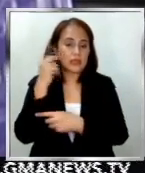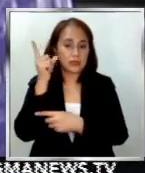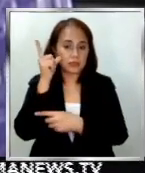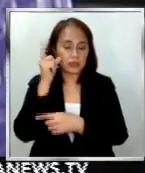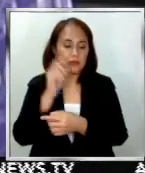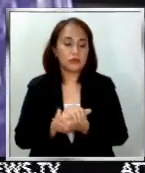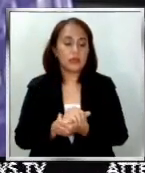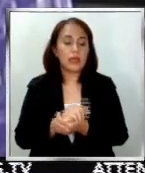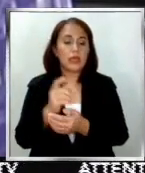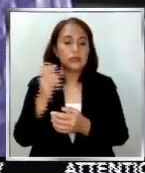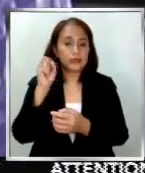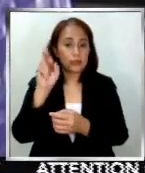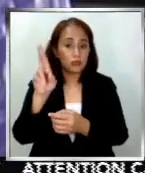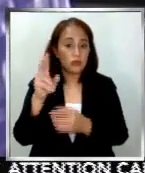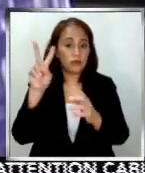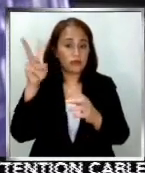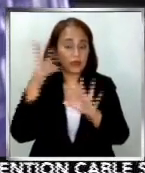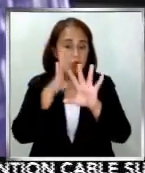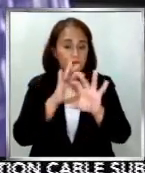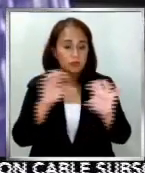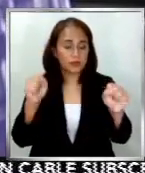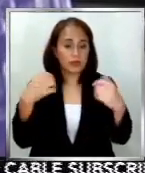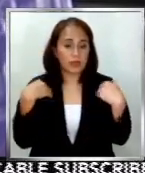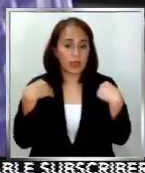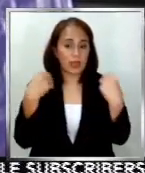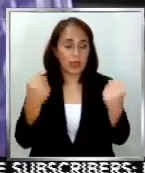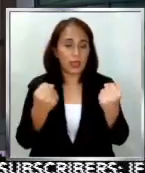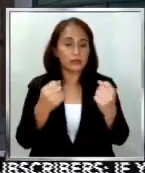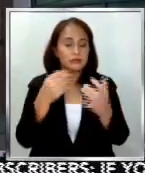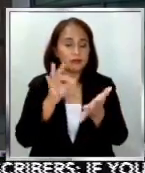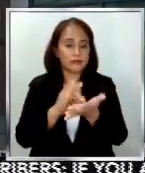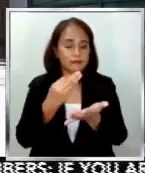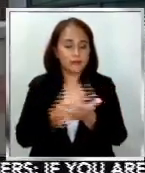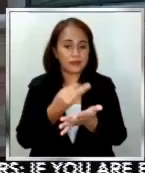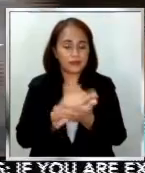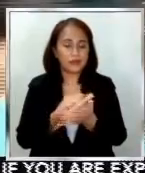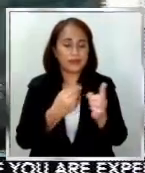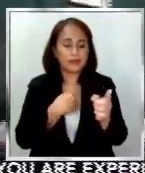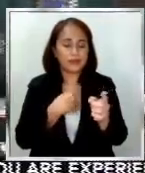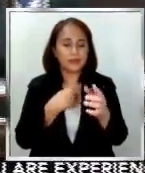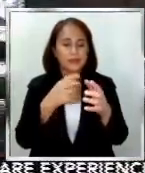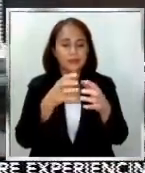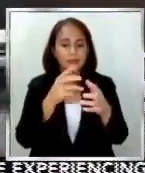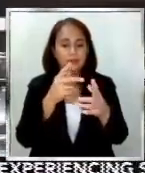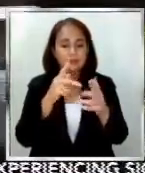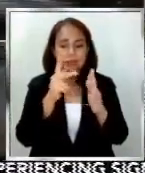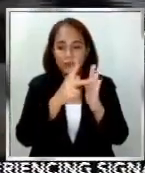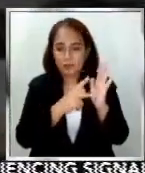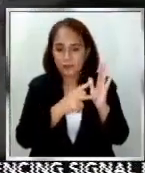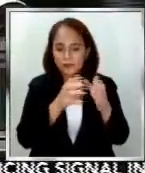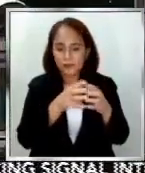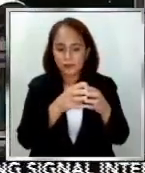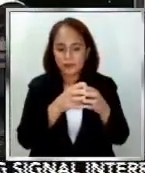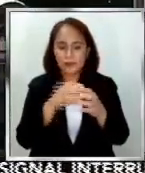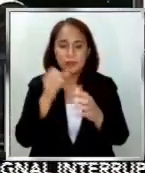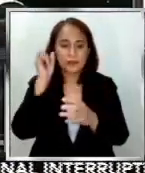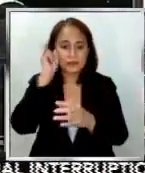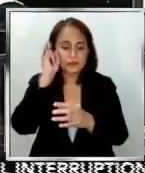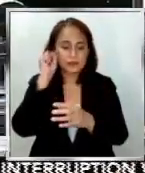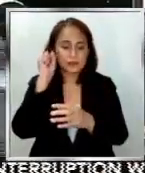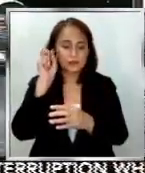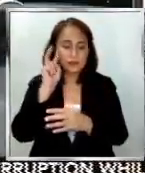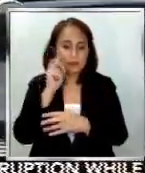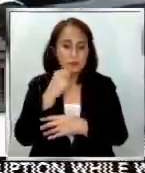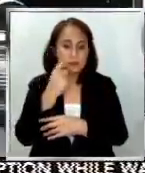Senior Vice President for Health Finance Policy Sector Israel Pargas. Nagugatang suspensyon sa